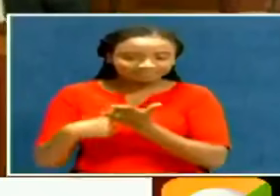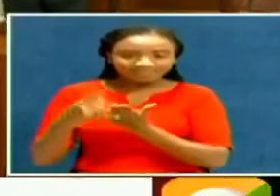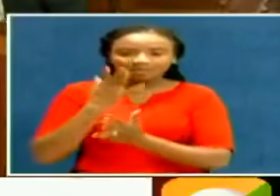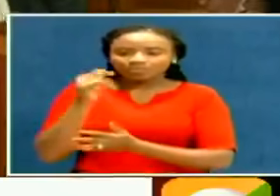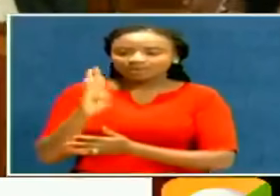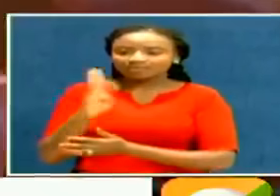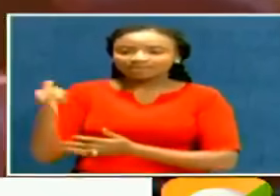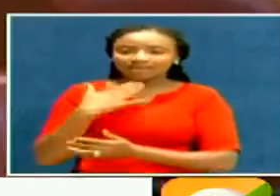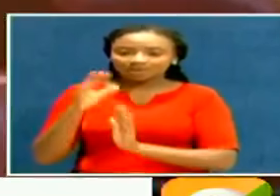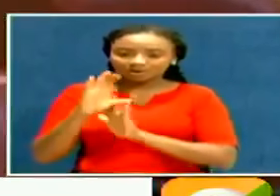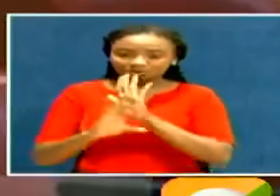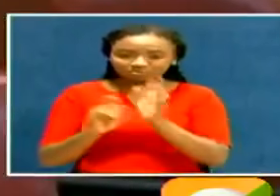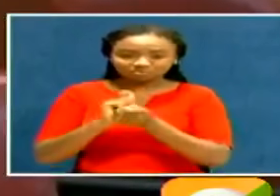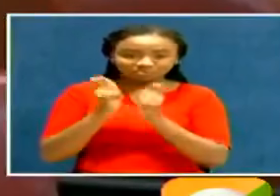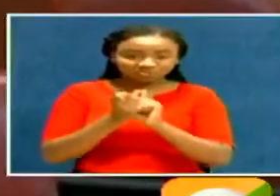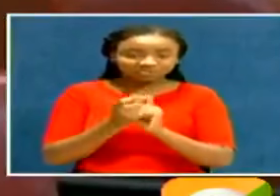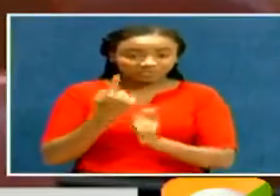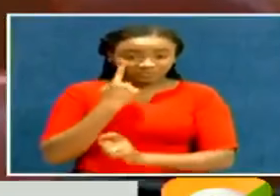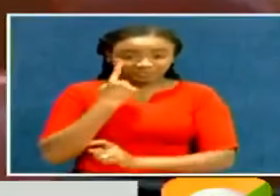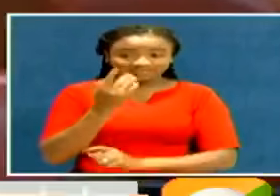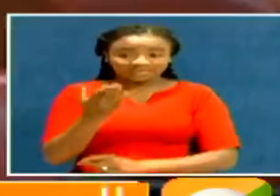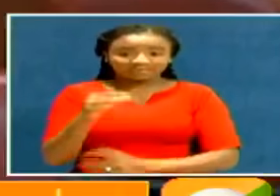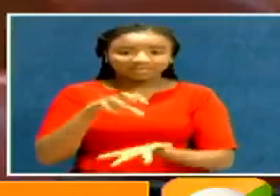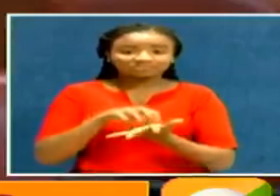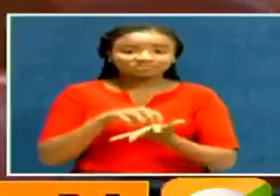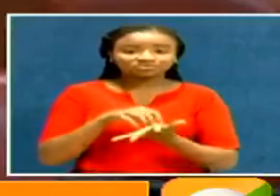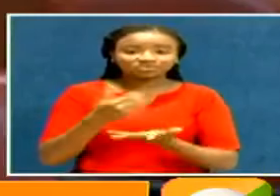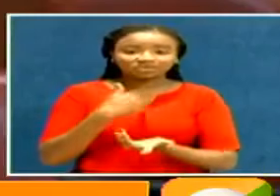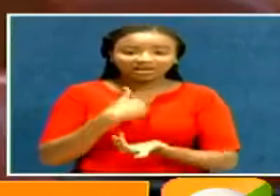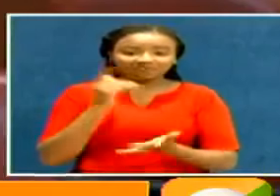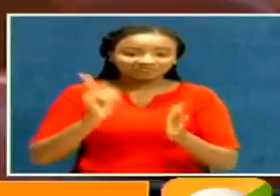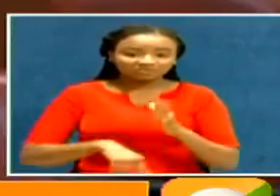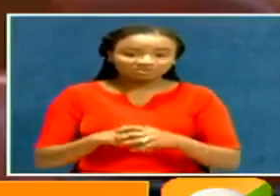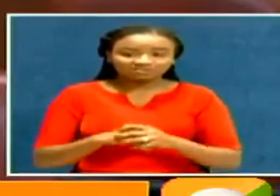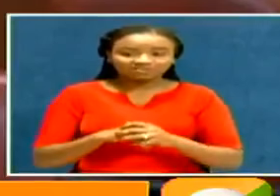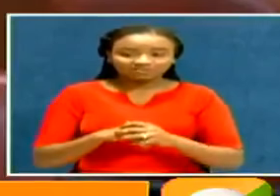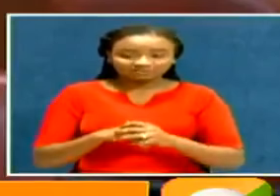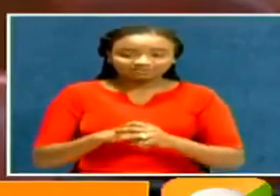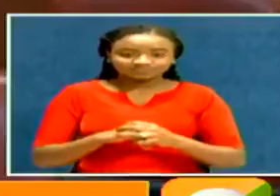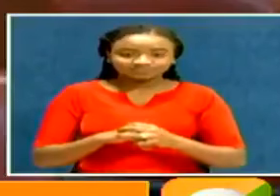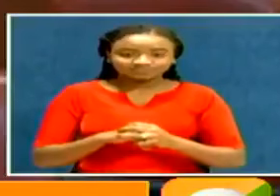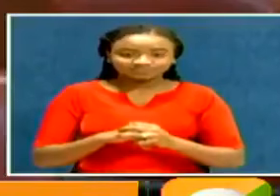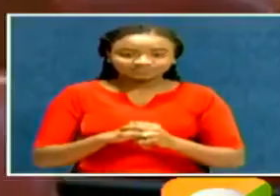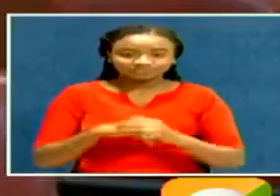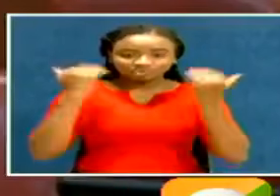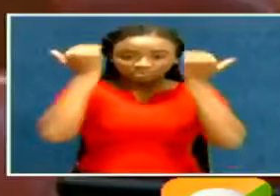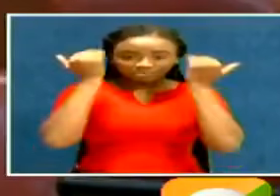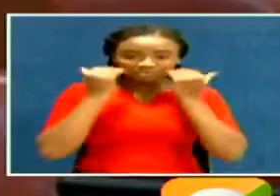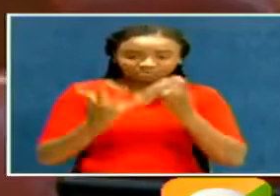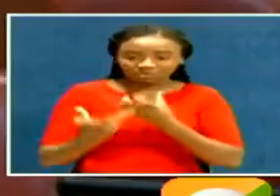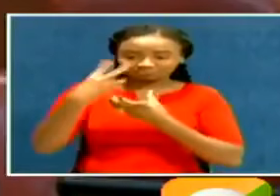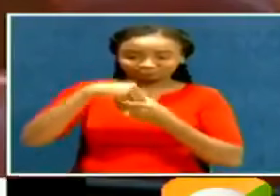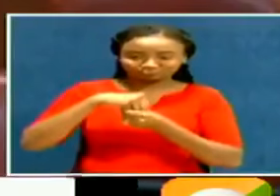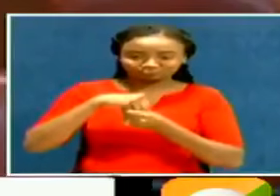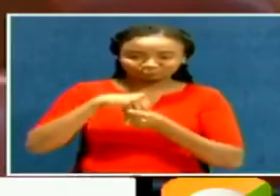katiba. We can see a situation where we are getting into what is called judicial capture or what is called judicial